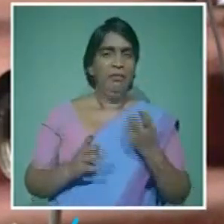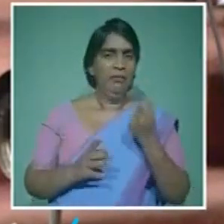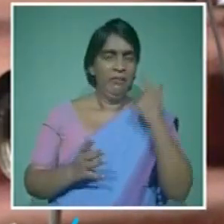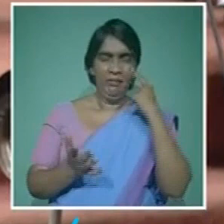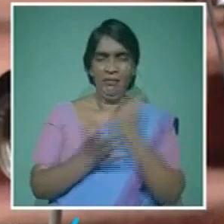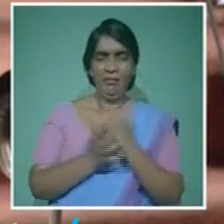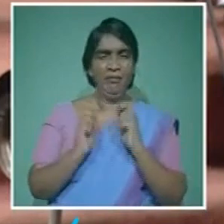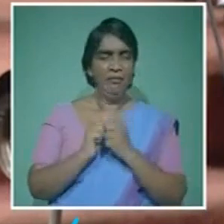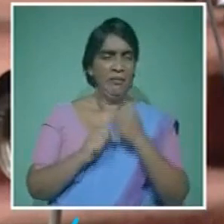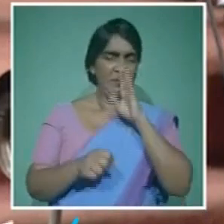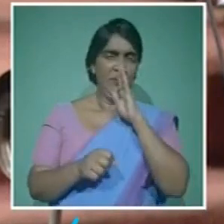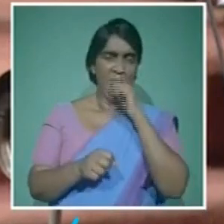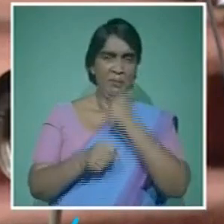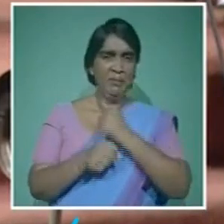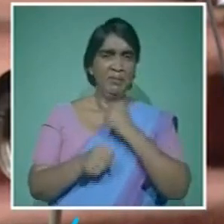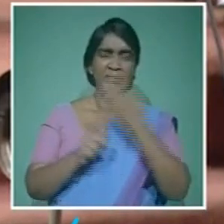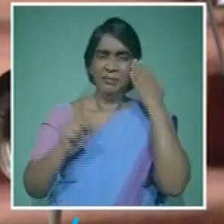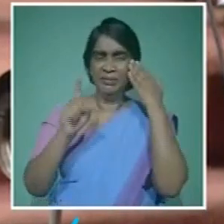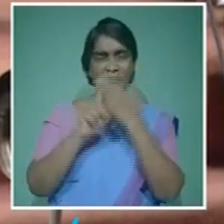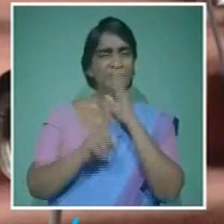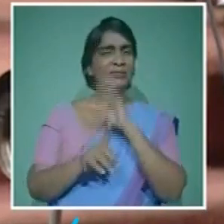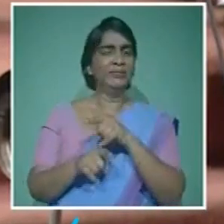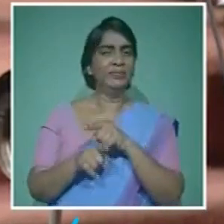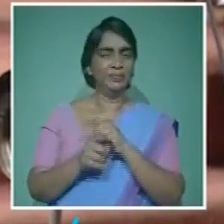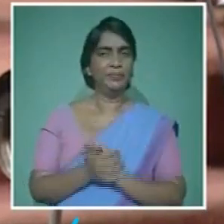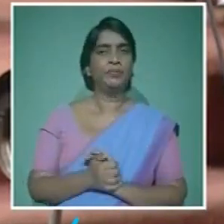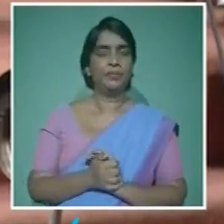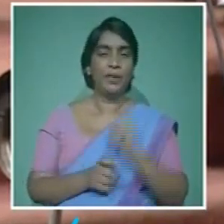அரசாங்கம் இந்த மக்களை